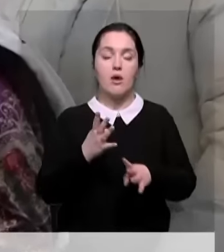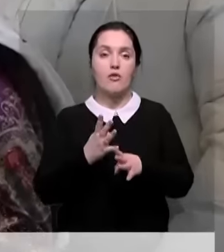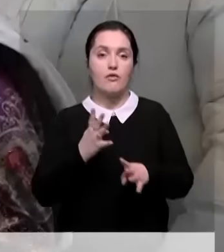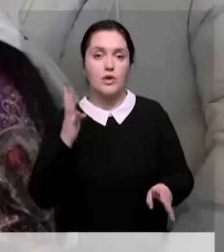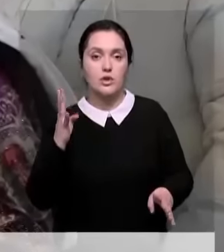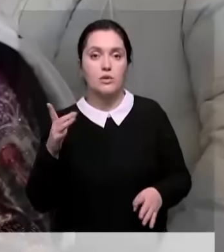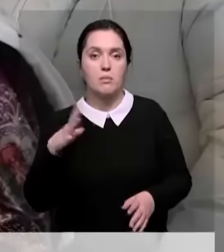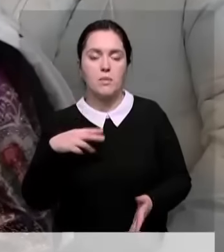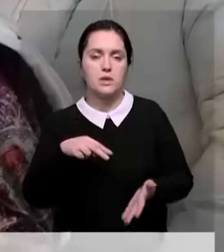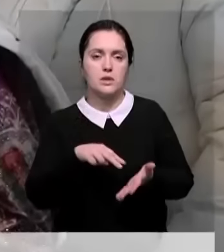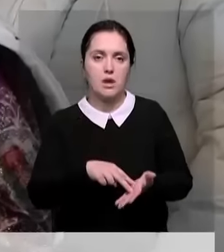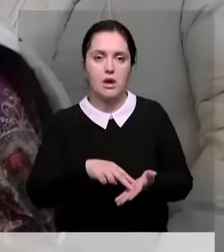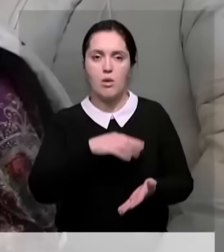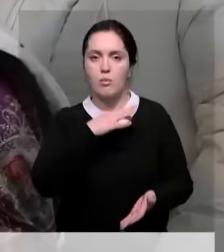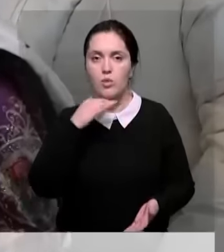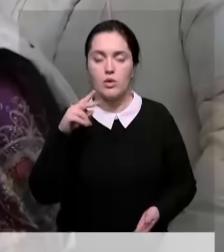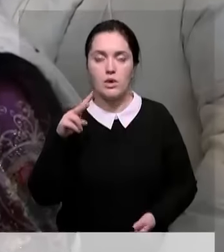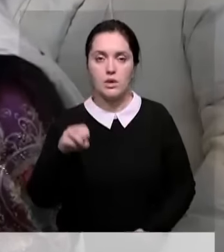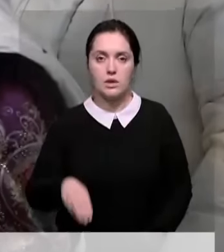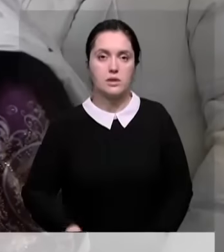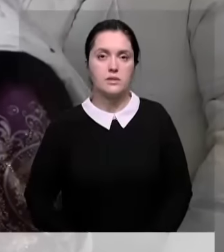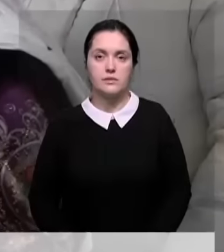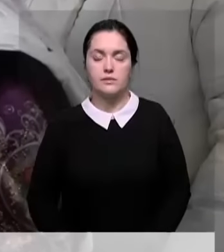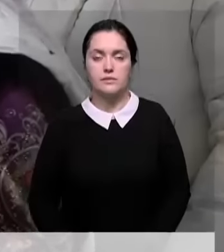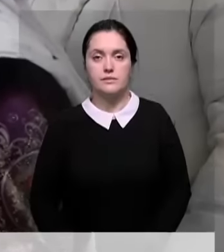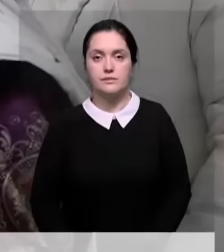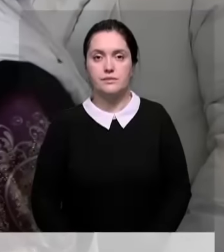семья стояла много лет.